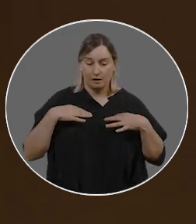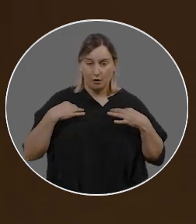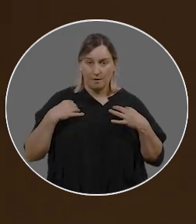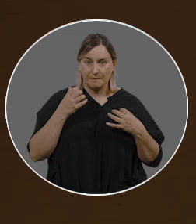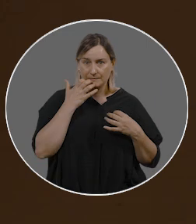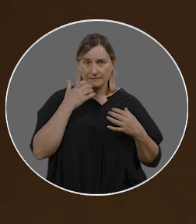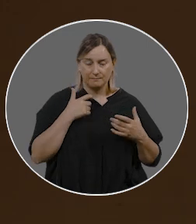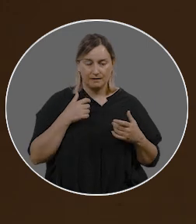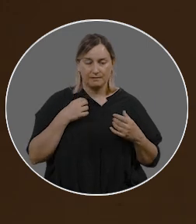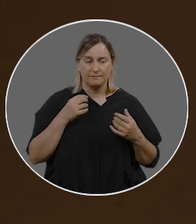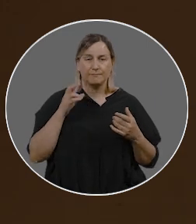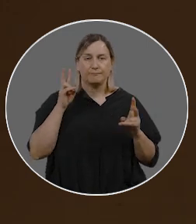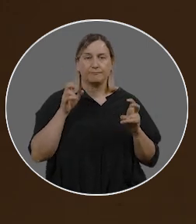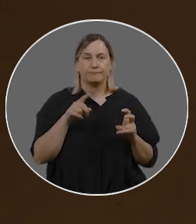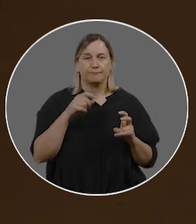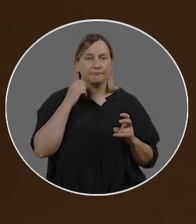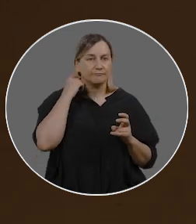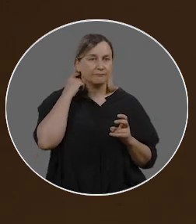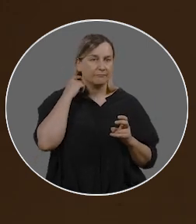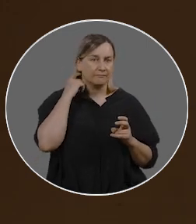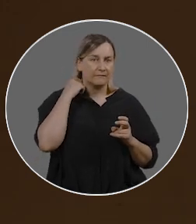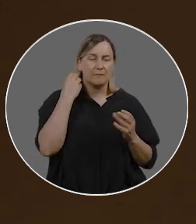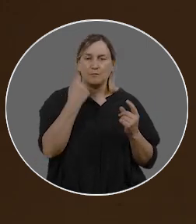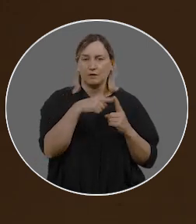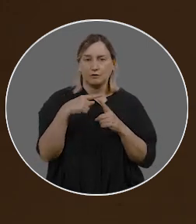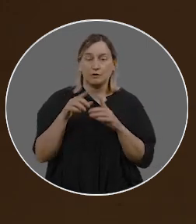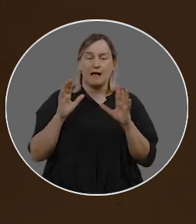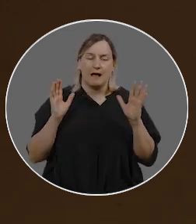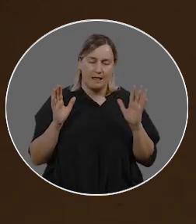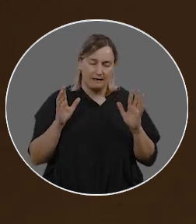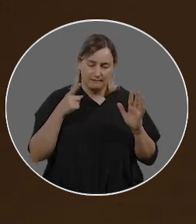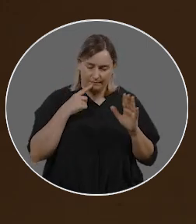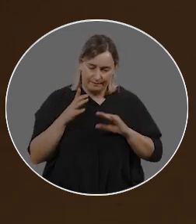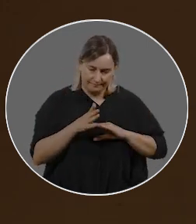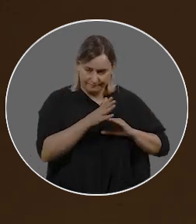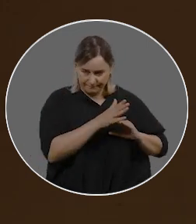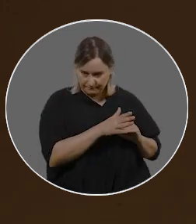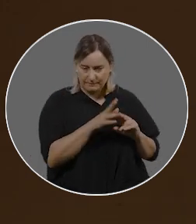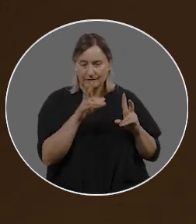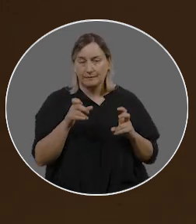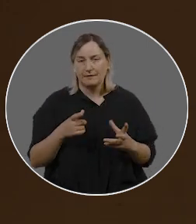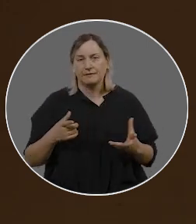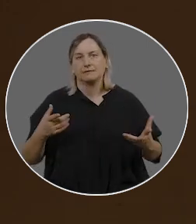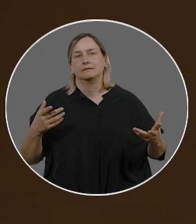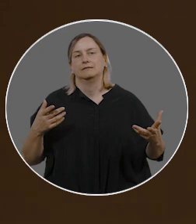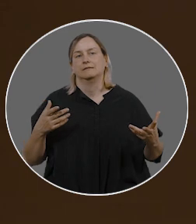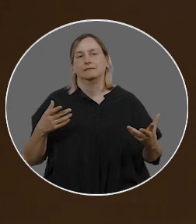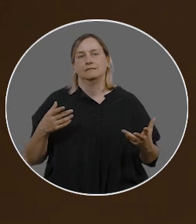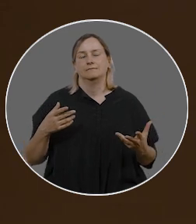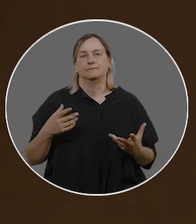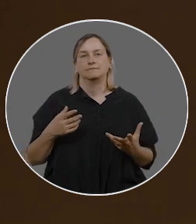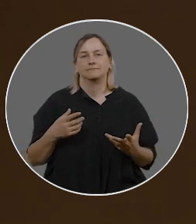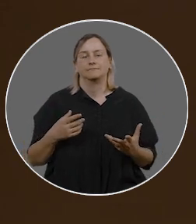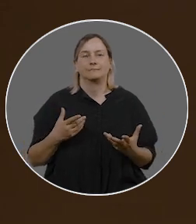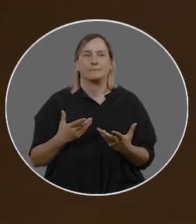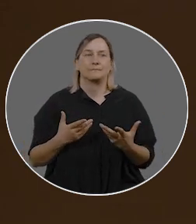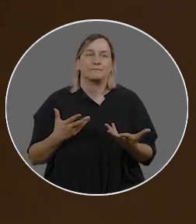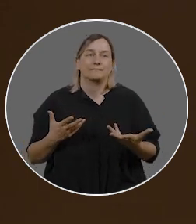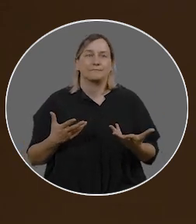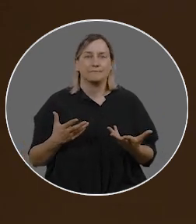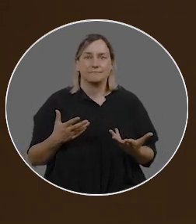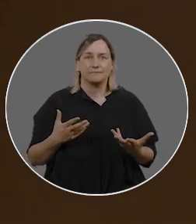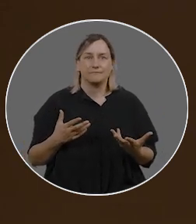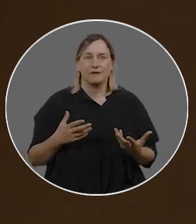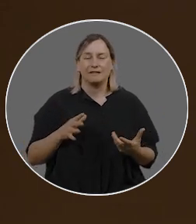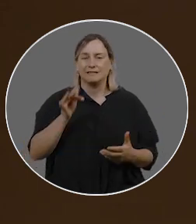exemple, bueno, per moltes coses. Ara també us dic que, clar, que deia... bueno, no està